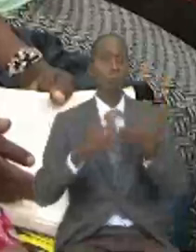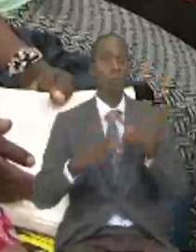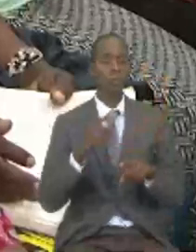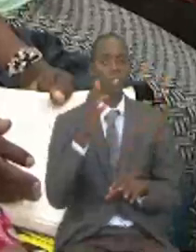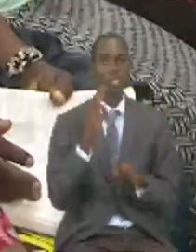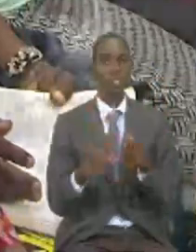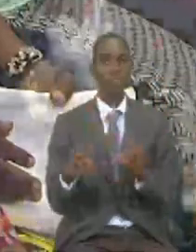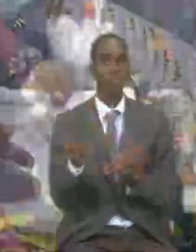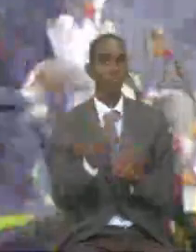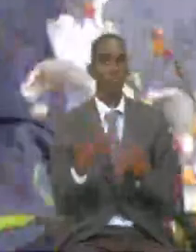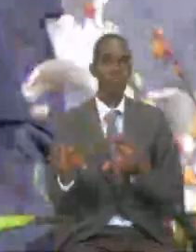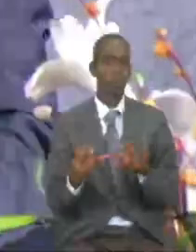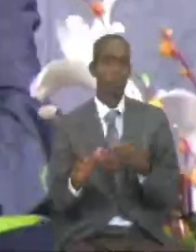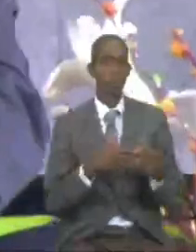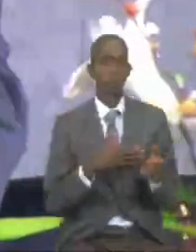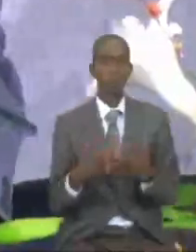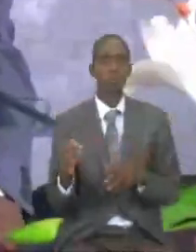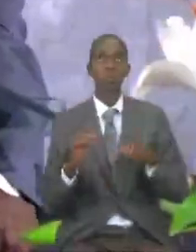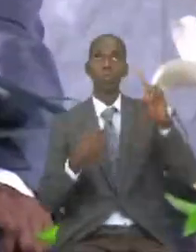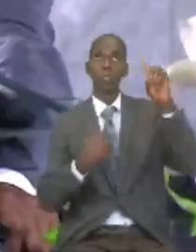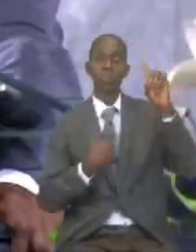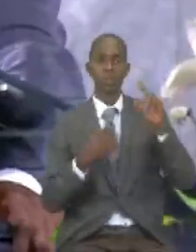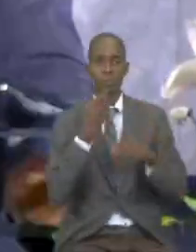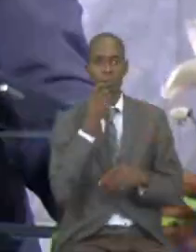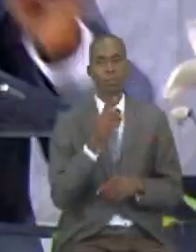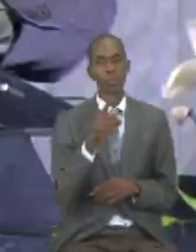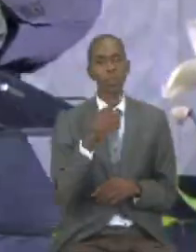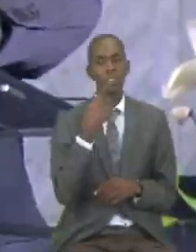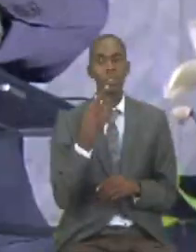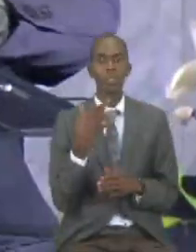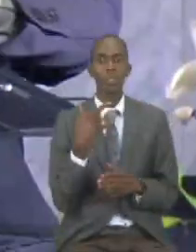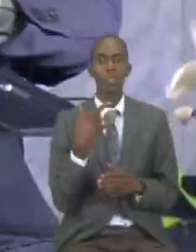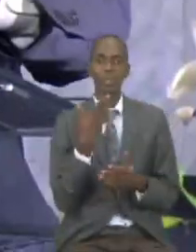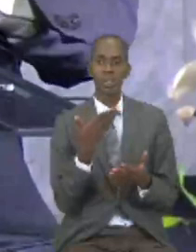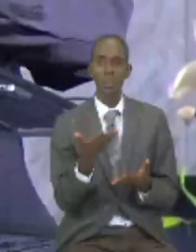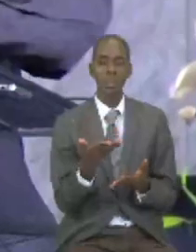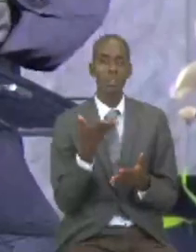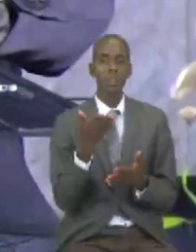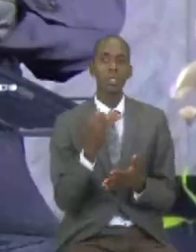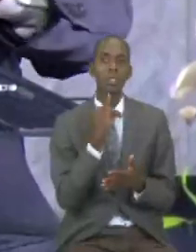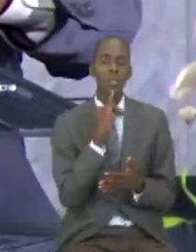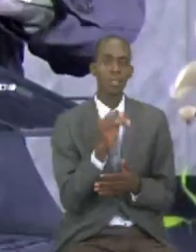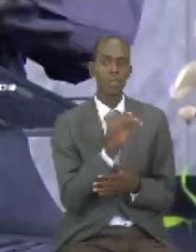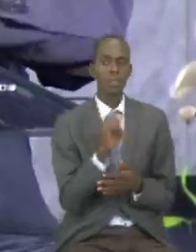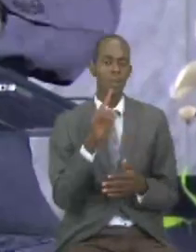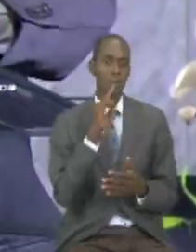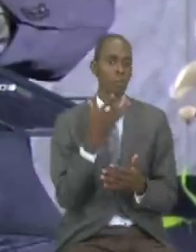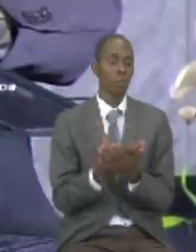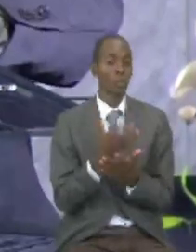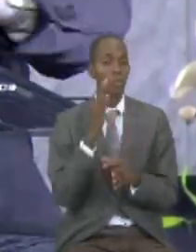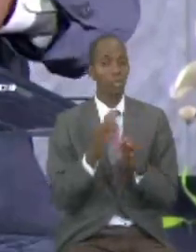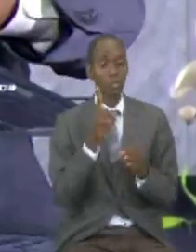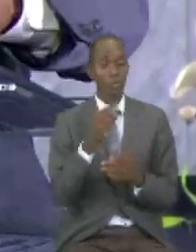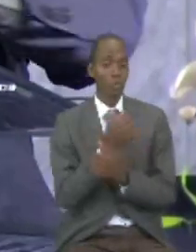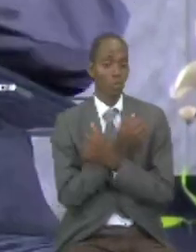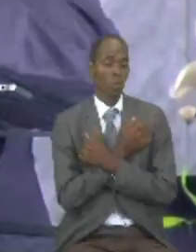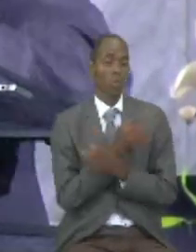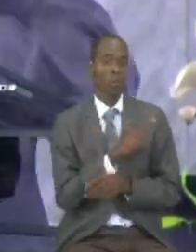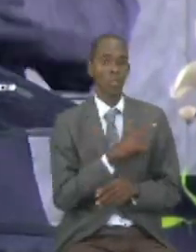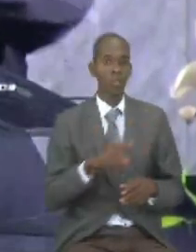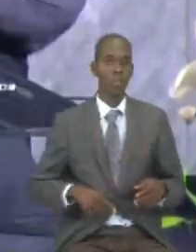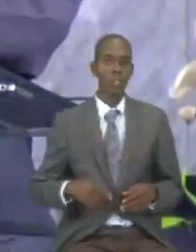vous faites ce que je vous commande, et dit que si réellement vous aimez le Seigneur,